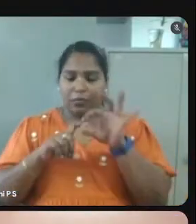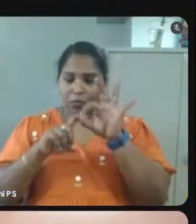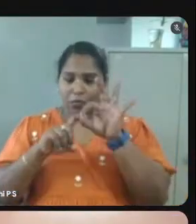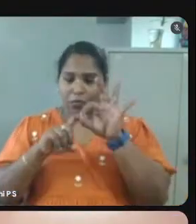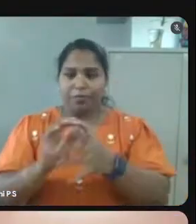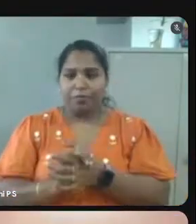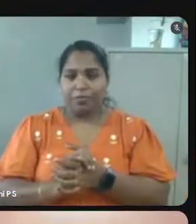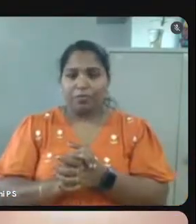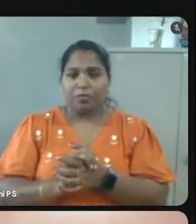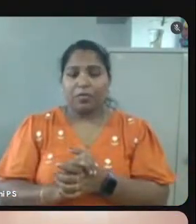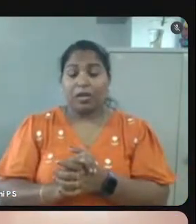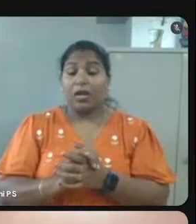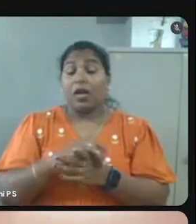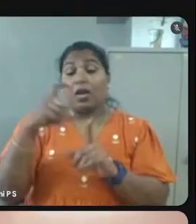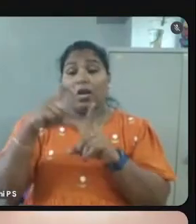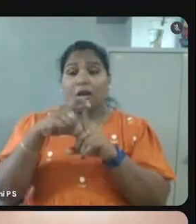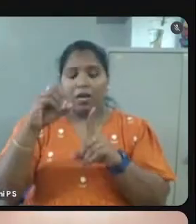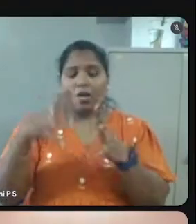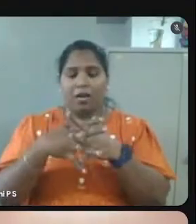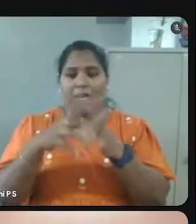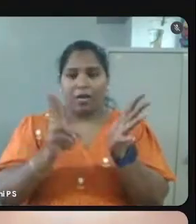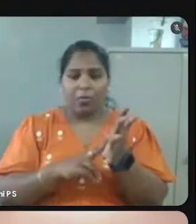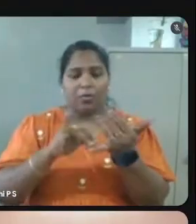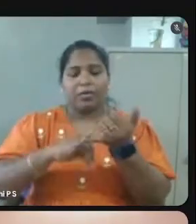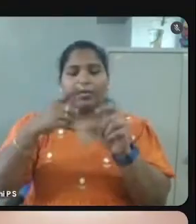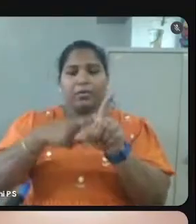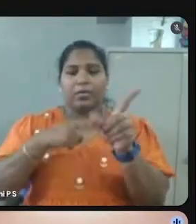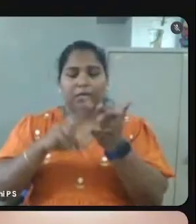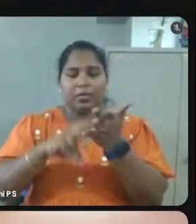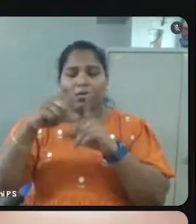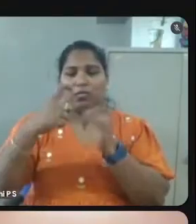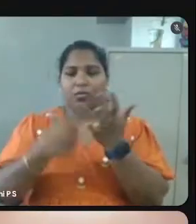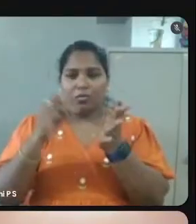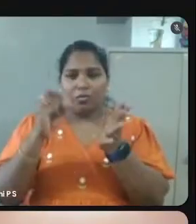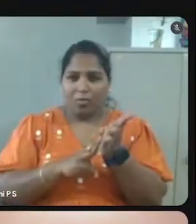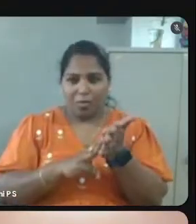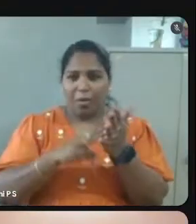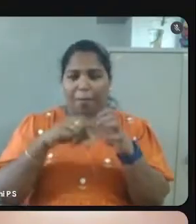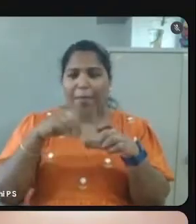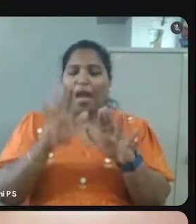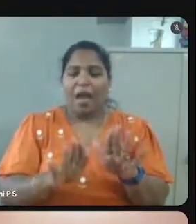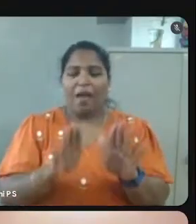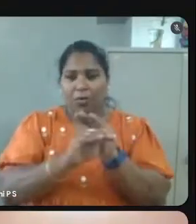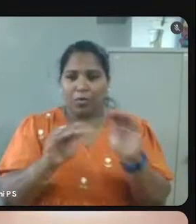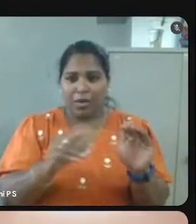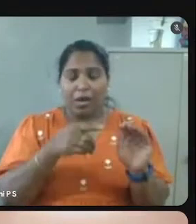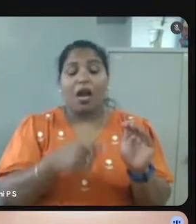ഡൗൺ സിൻഡ്രോം ഉള്ള കുട്ടികളെ ഇപ്പൊ നമ്മള് കല്യാണം കഴിപ്പിക്കണം എന്ന് വിചാരിക്കുകയാണെങ്കിൽ അവർക്ക് നമ്മൾ എങ്ങനെയൊക്കെയാണ്, ഏത്